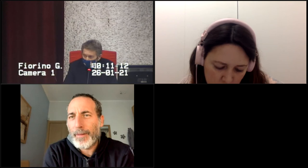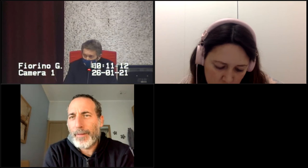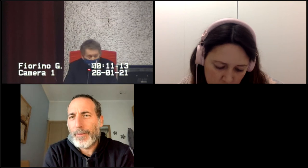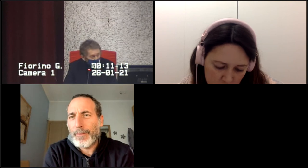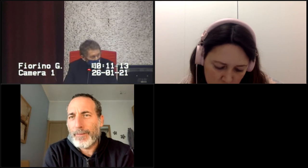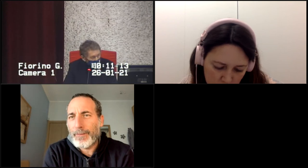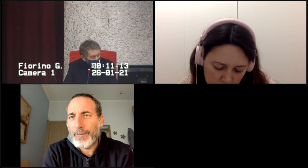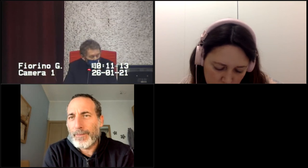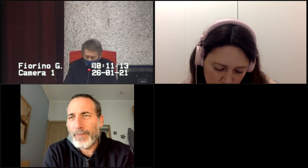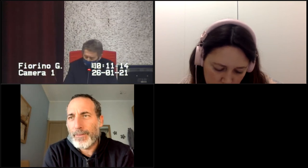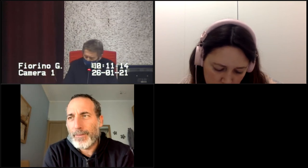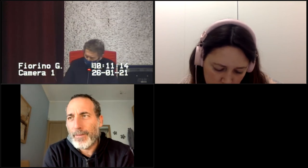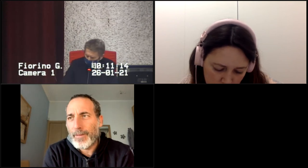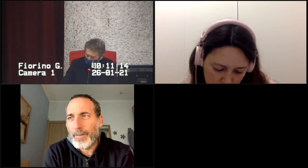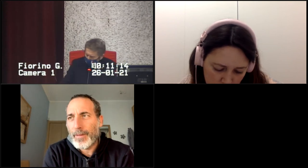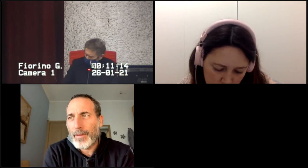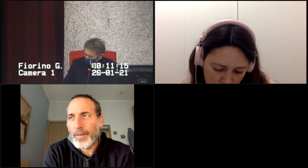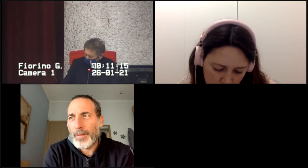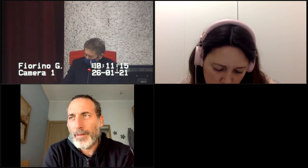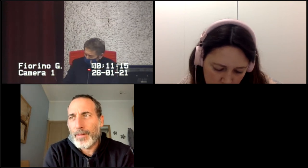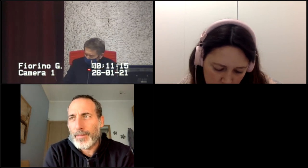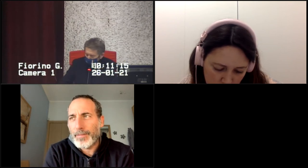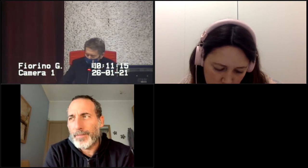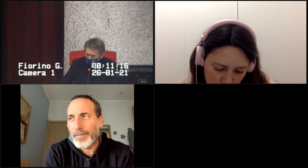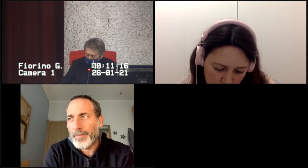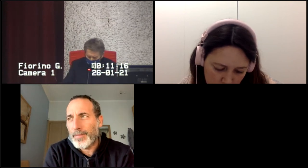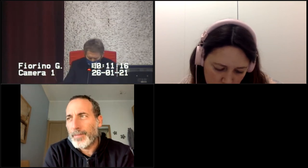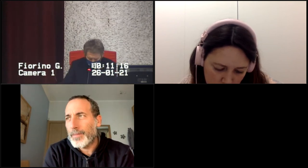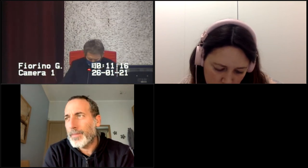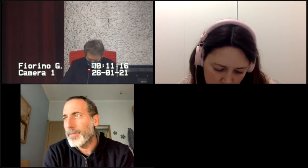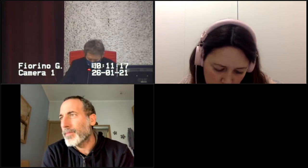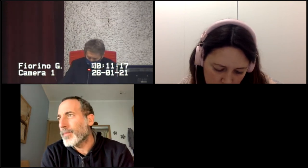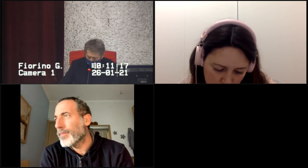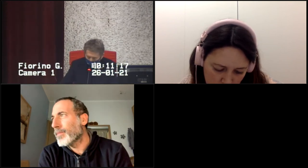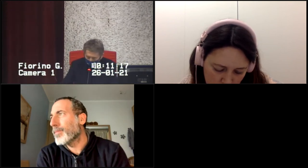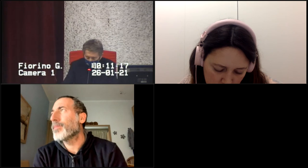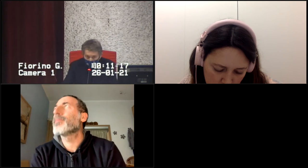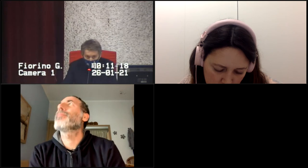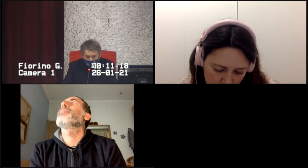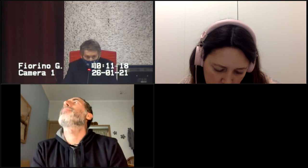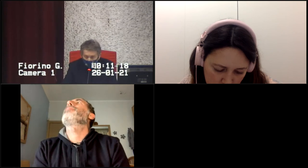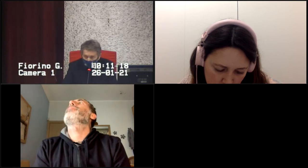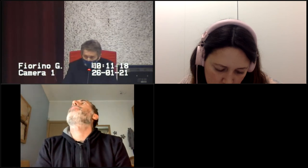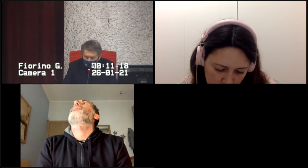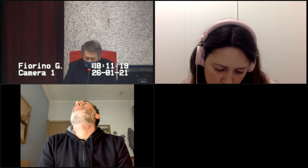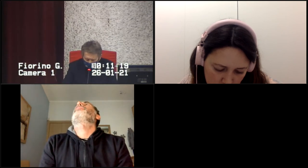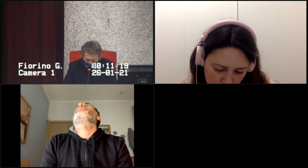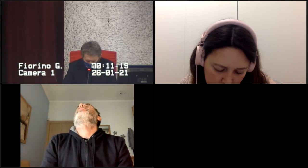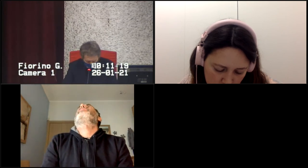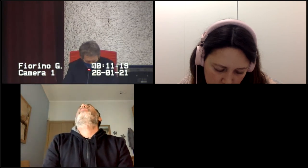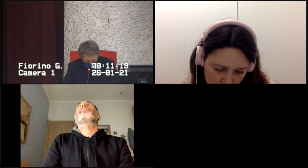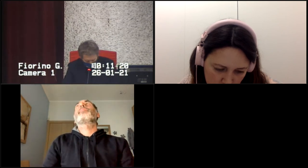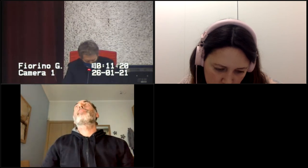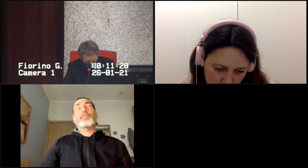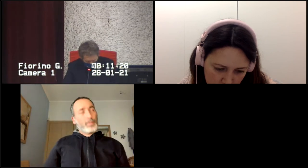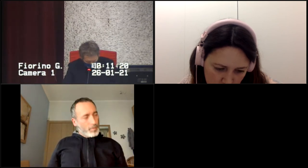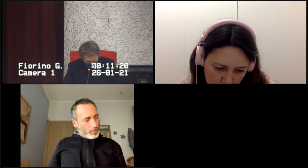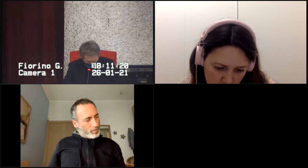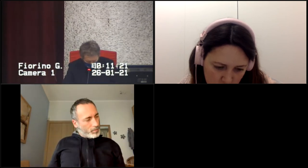Rizzoni per questa sua presenza da oggi in avanti in questo Consiglio Comunale. Grazie. Grazie,